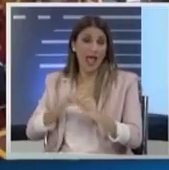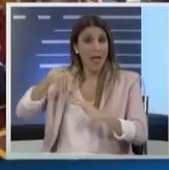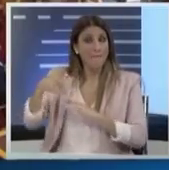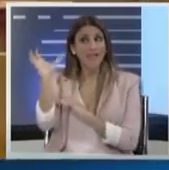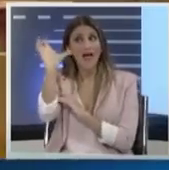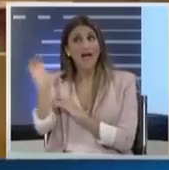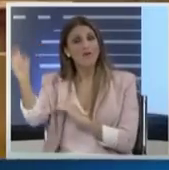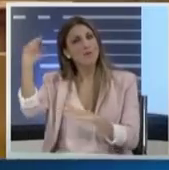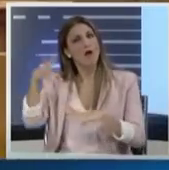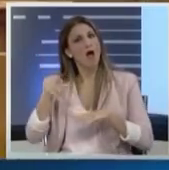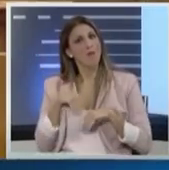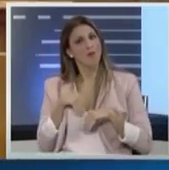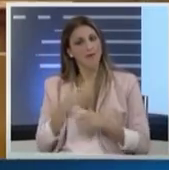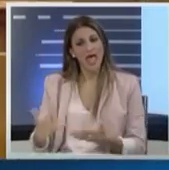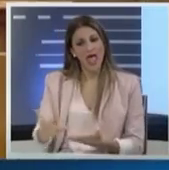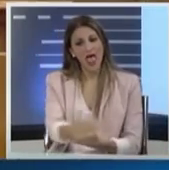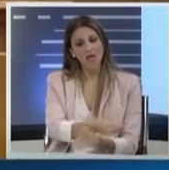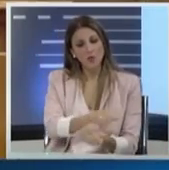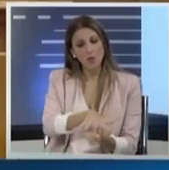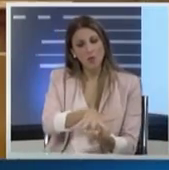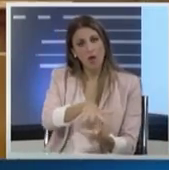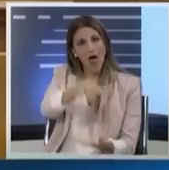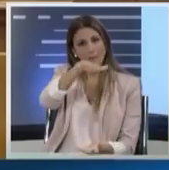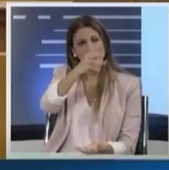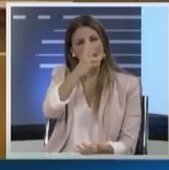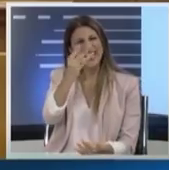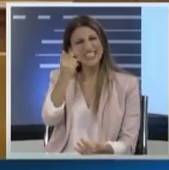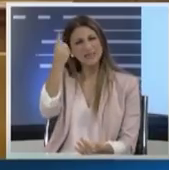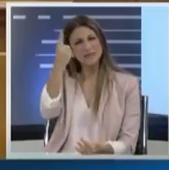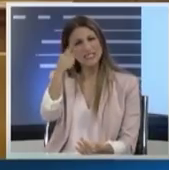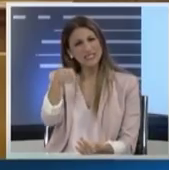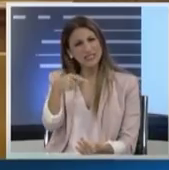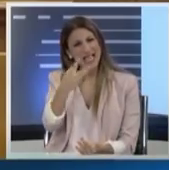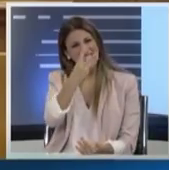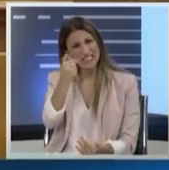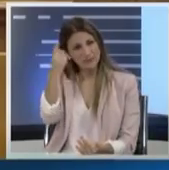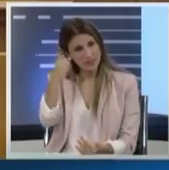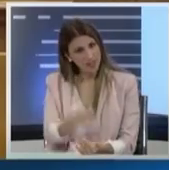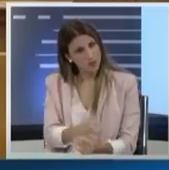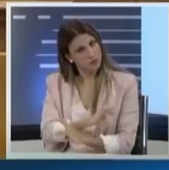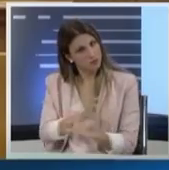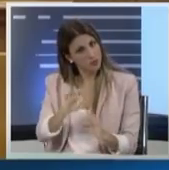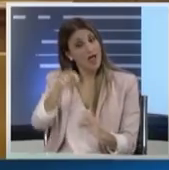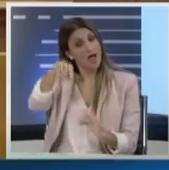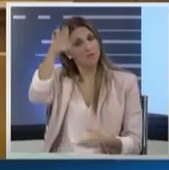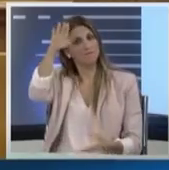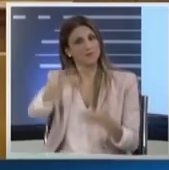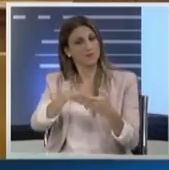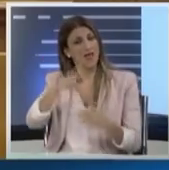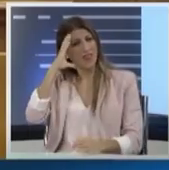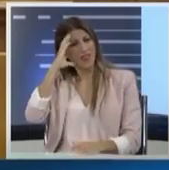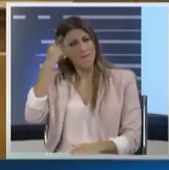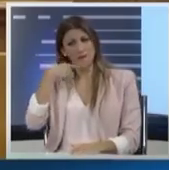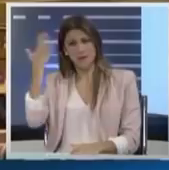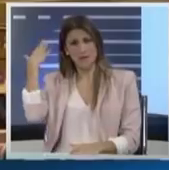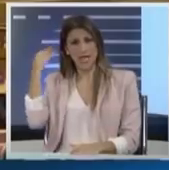να αποδεχθούν να μειώσουν λίγο τα πλεονάσματα. Γιατί το 3,5 είναι μεγάλο, ενώ το 4,5 που είχαν υπογράψει αυτοί ήταν καλό. Και βεβαίως